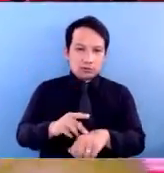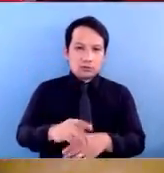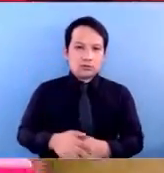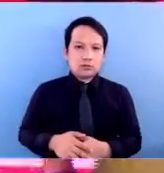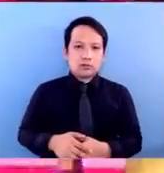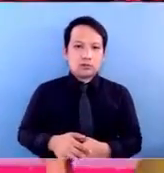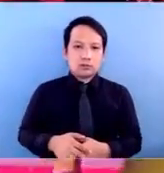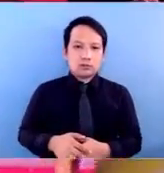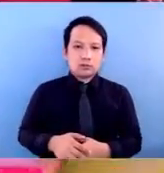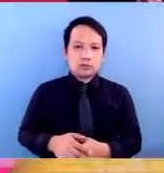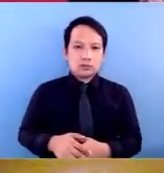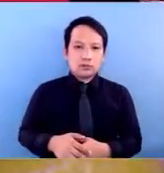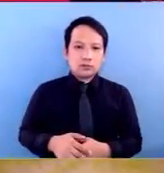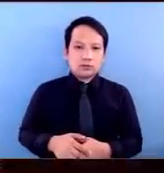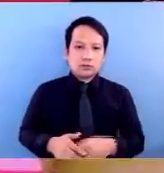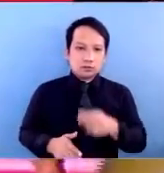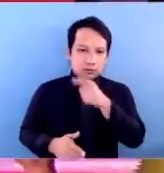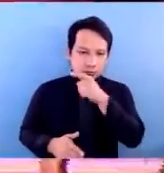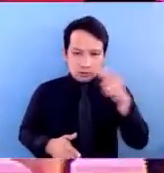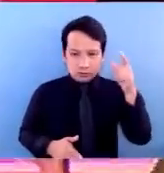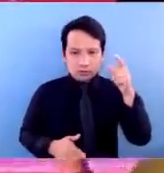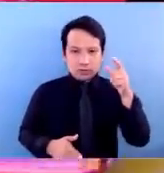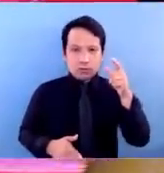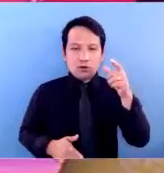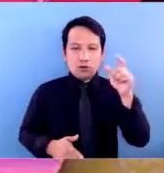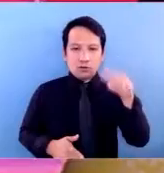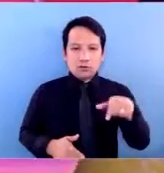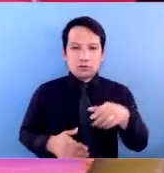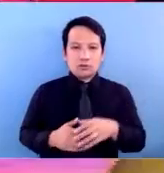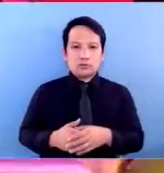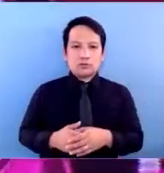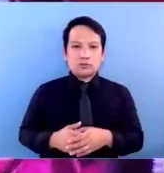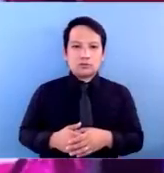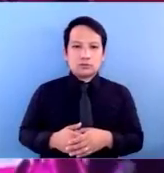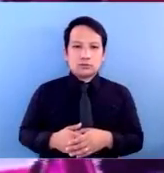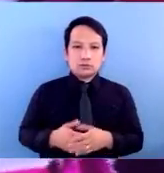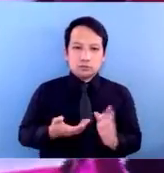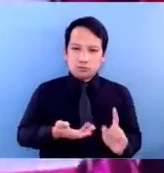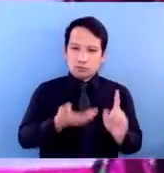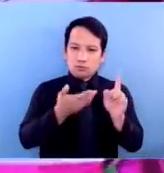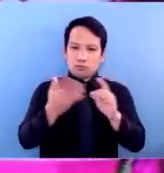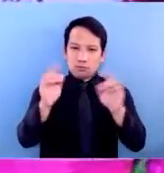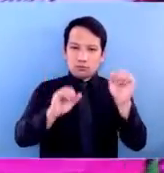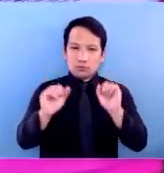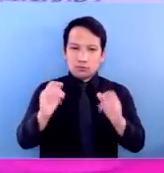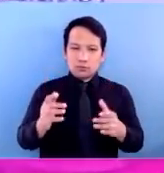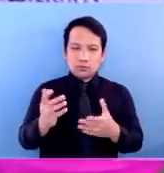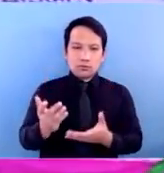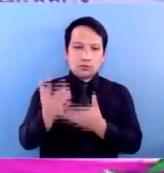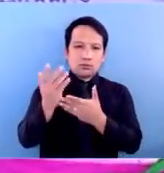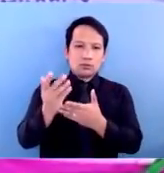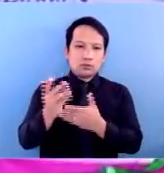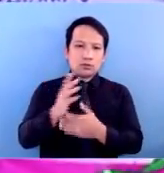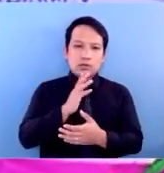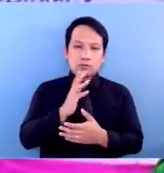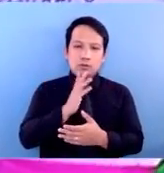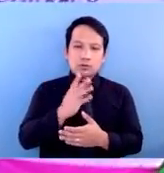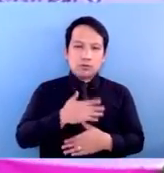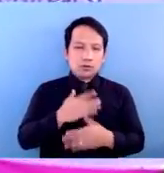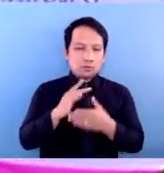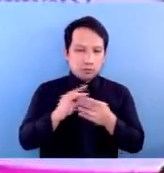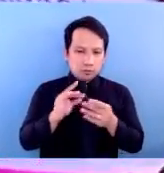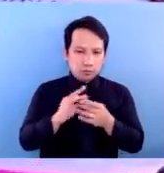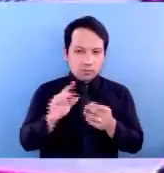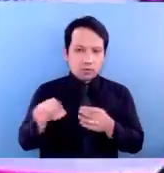Pilipinas, Lenny Robredo! Star-studded ang rally. Sa kanyang speech, ikunento ni Robredo ang